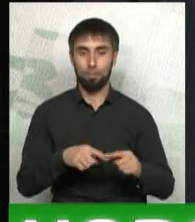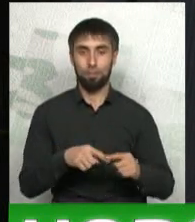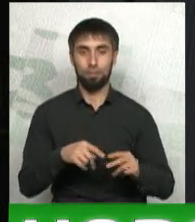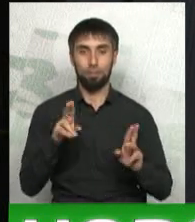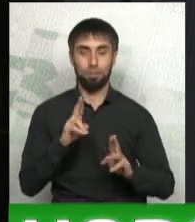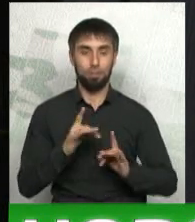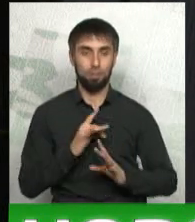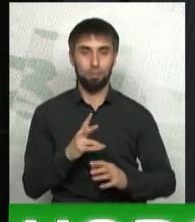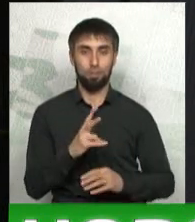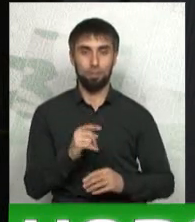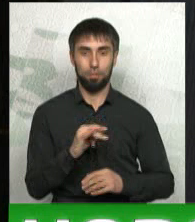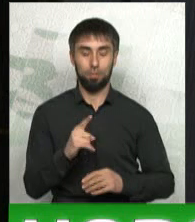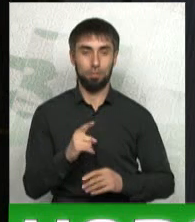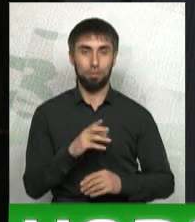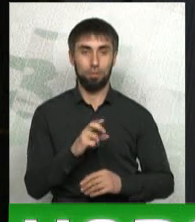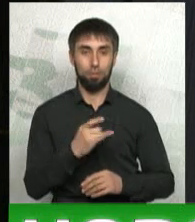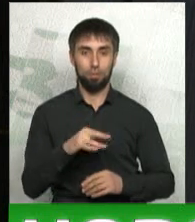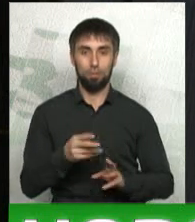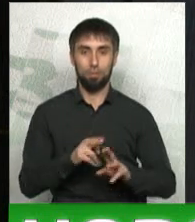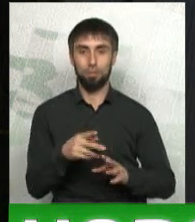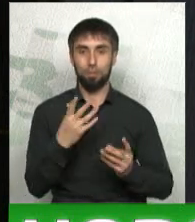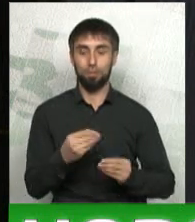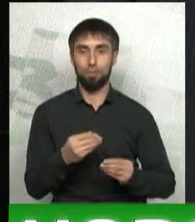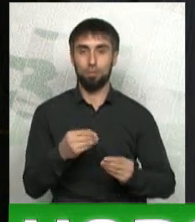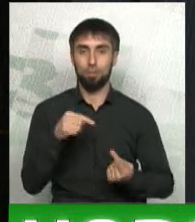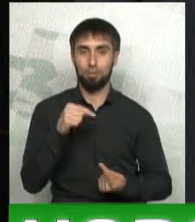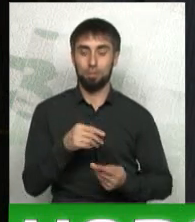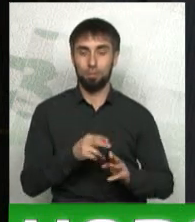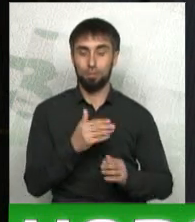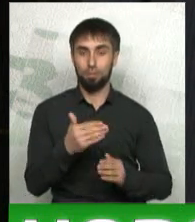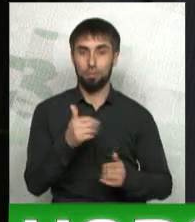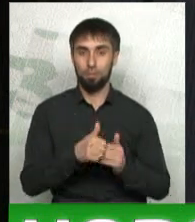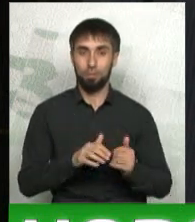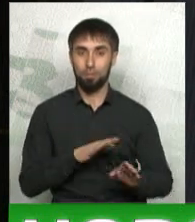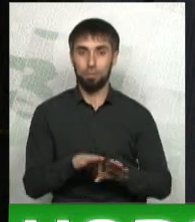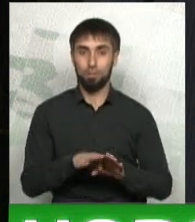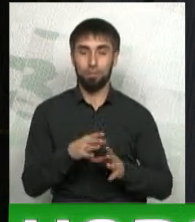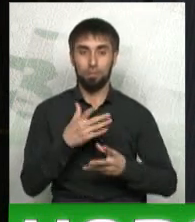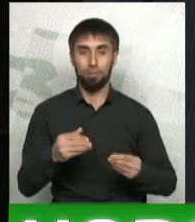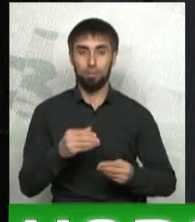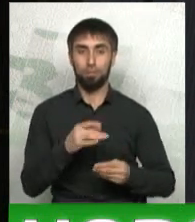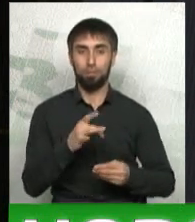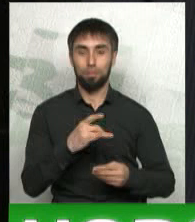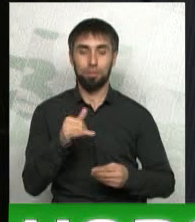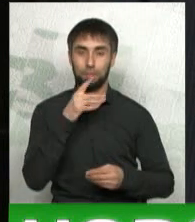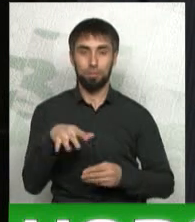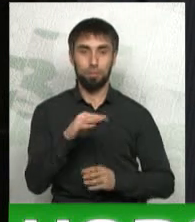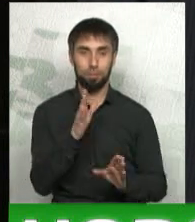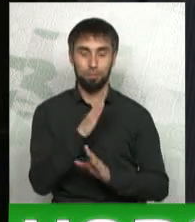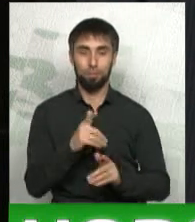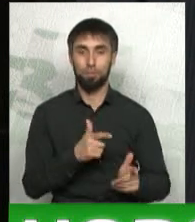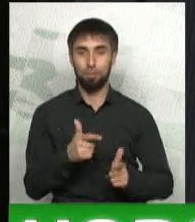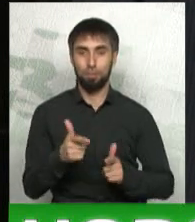традиционным праздником Наурус-Байрам. Этот день совпадает с весенним равнодействием, когда вся природа готова к